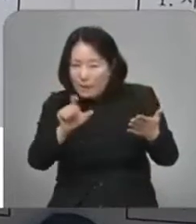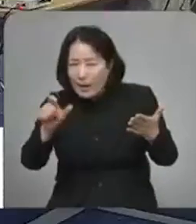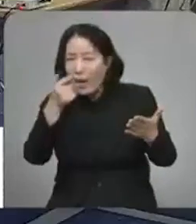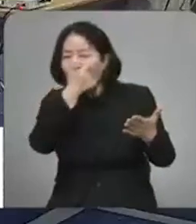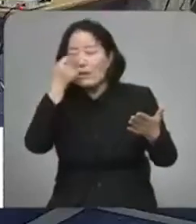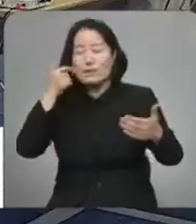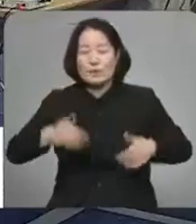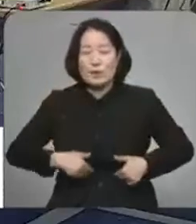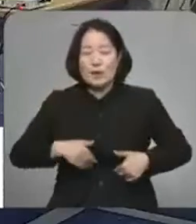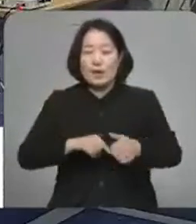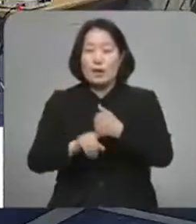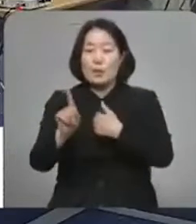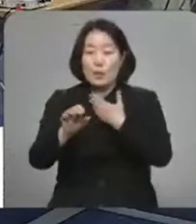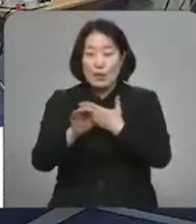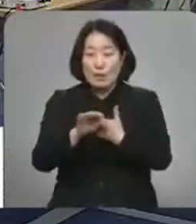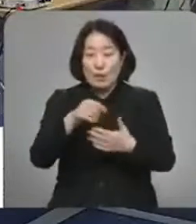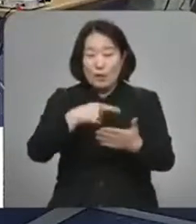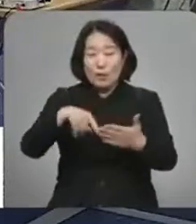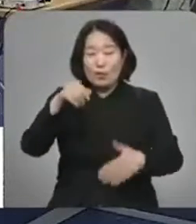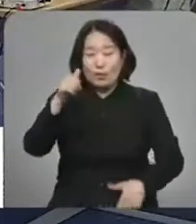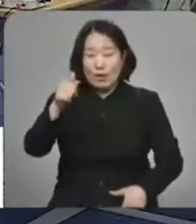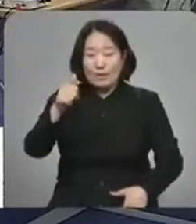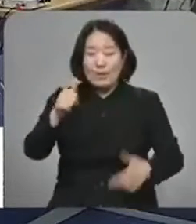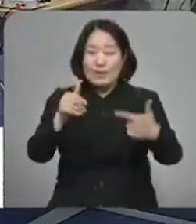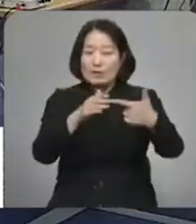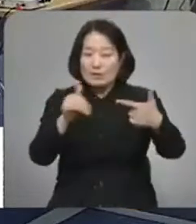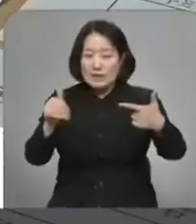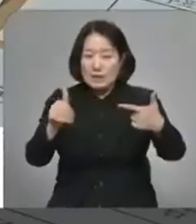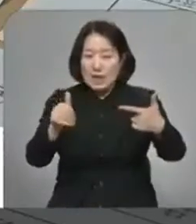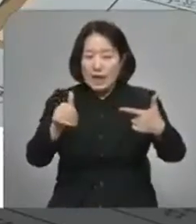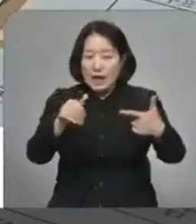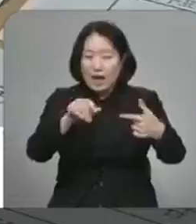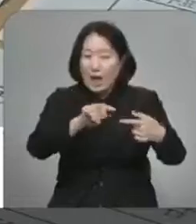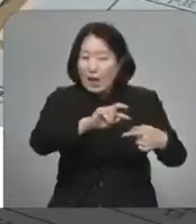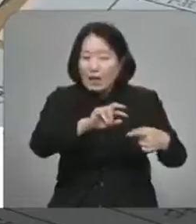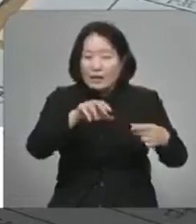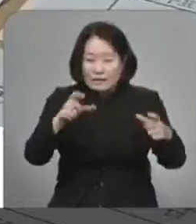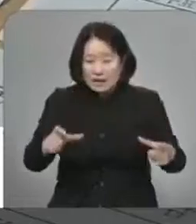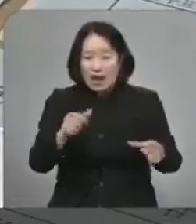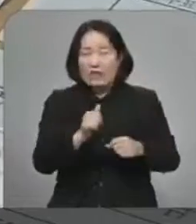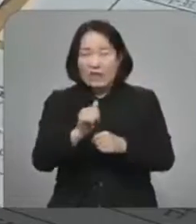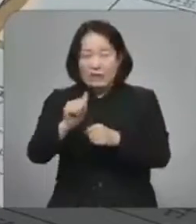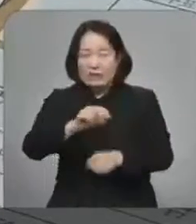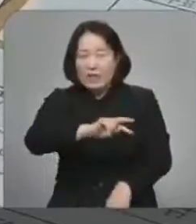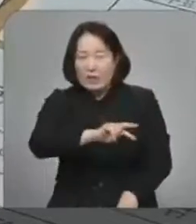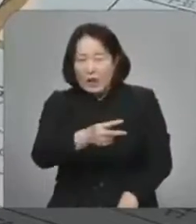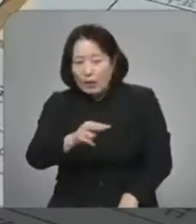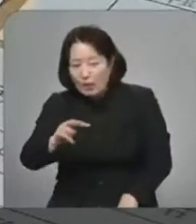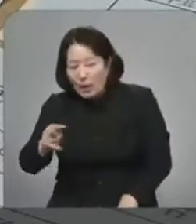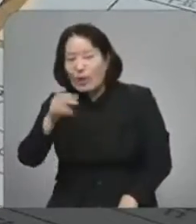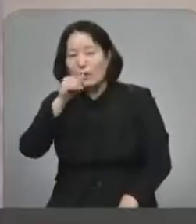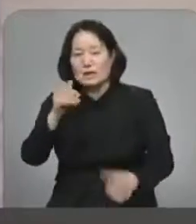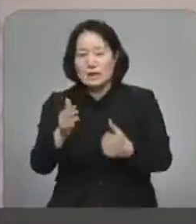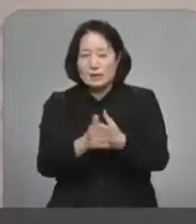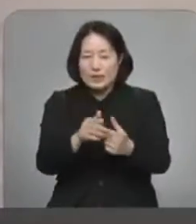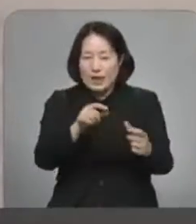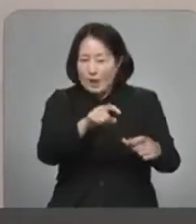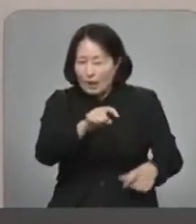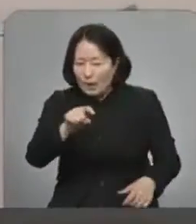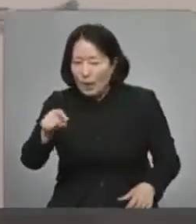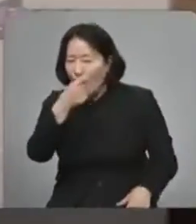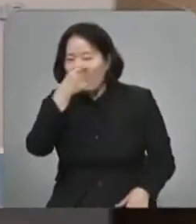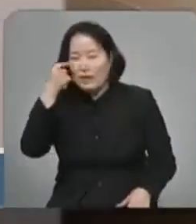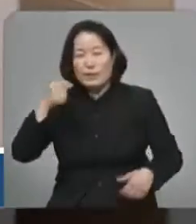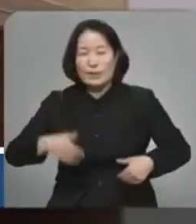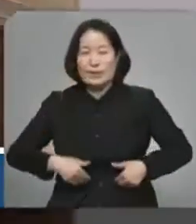합니다 교육감 선거에 영우 호두 6명 의 이름 순서가 지역에 따라 서로 다르게 배부 되기 때문입니다 아직 코로나